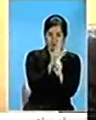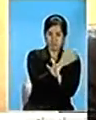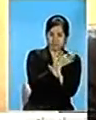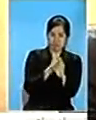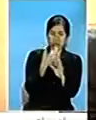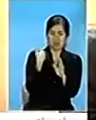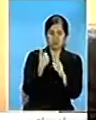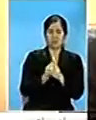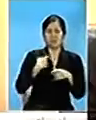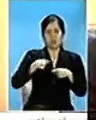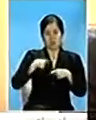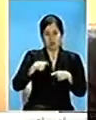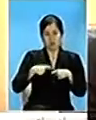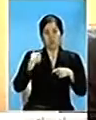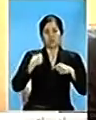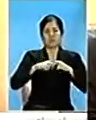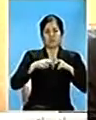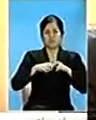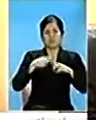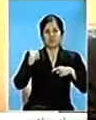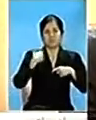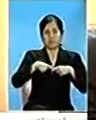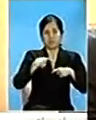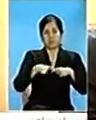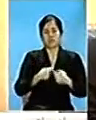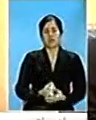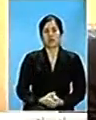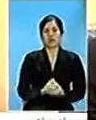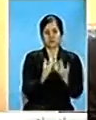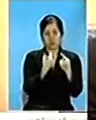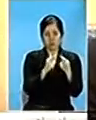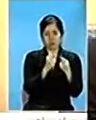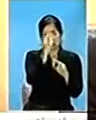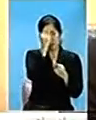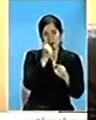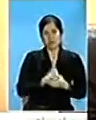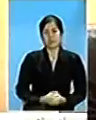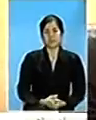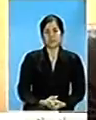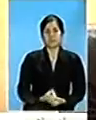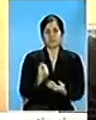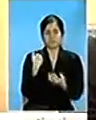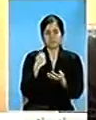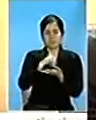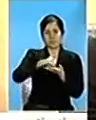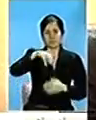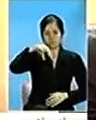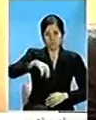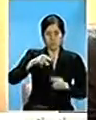างจะลำบากนะคะแต่ก็ยังดี ที่ได้สถาบันพระป